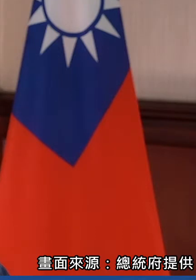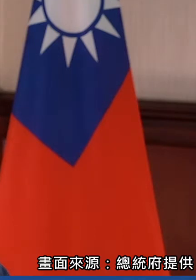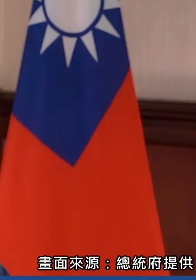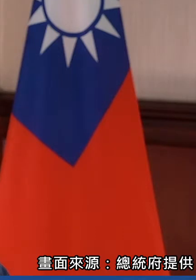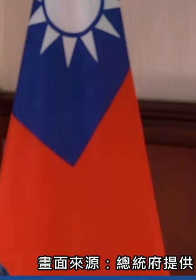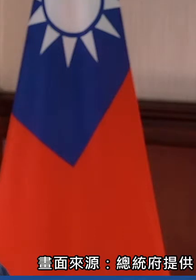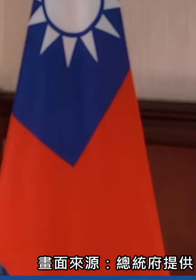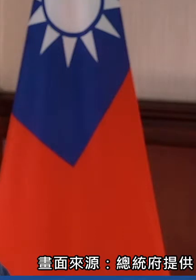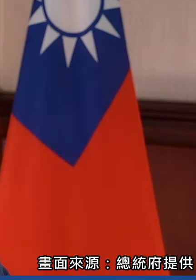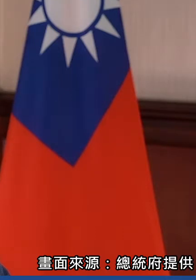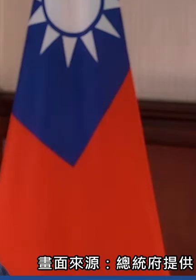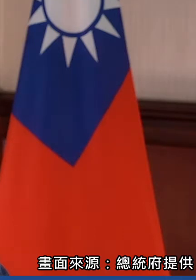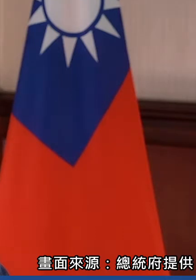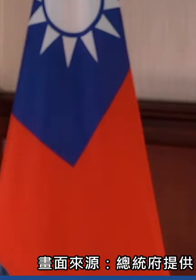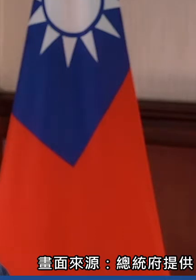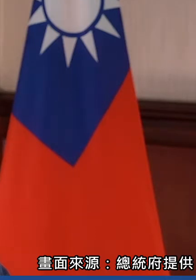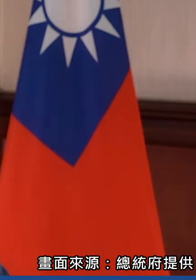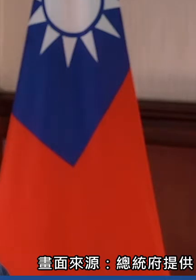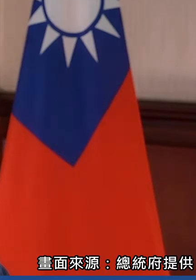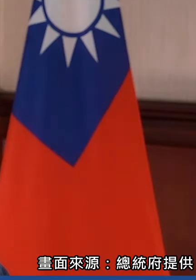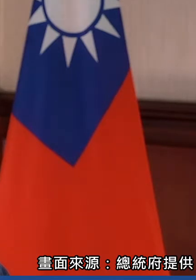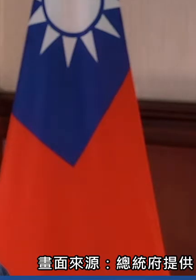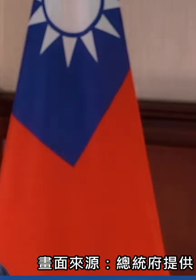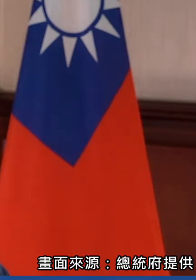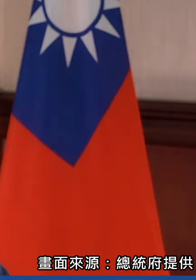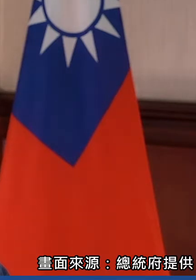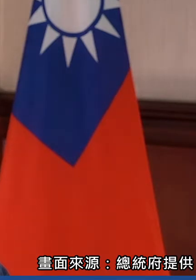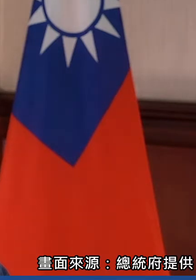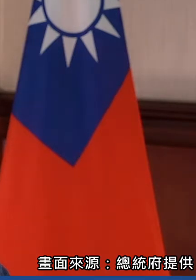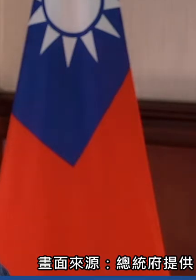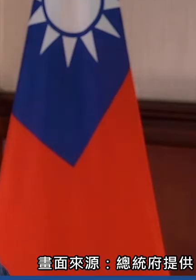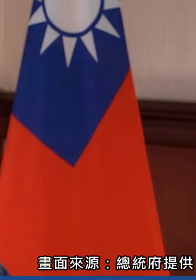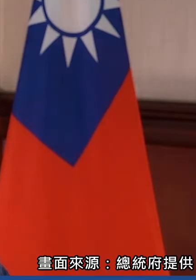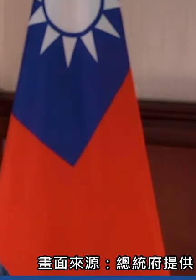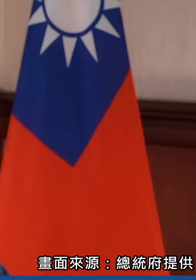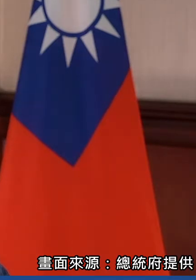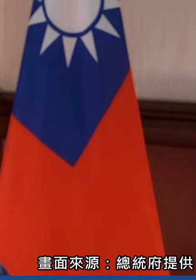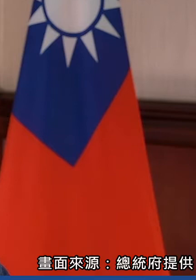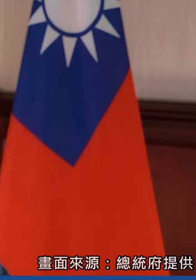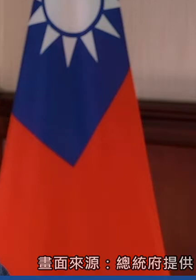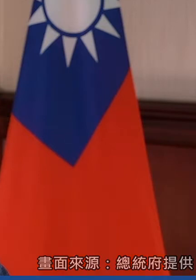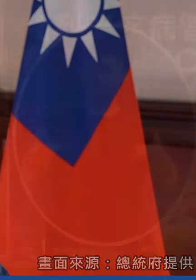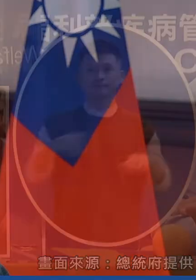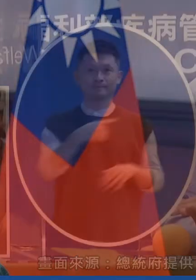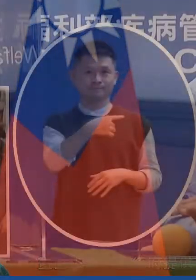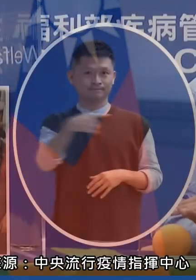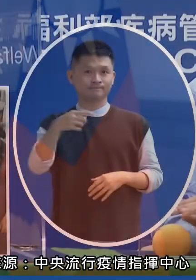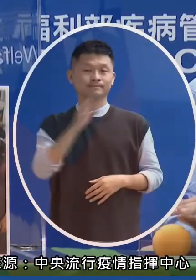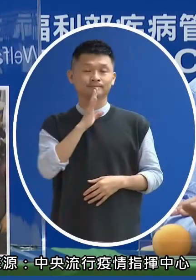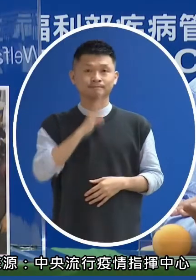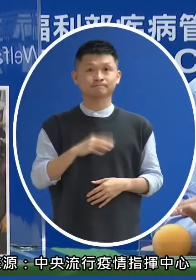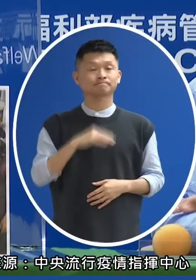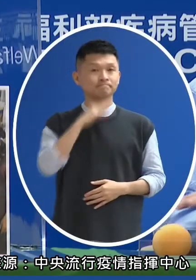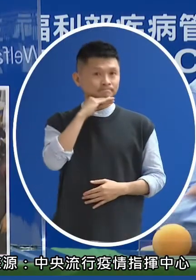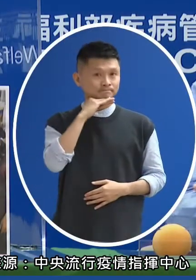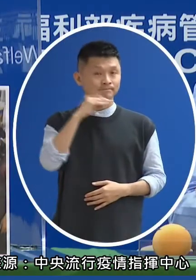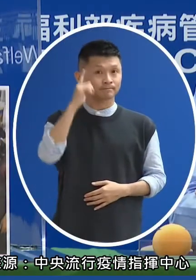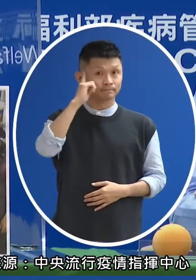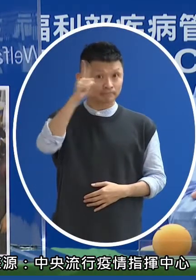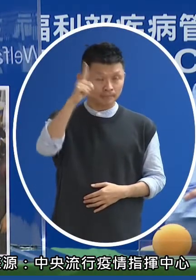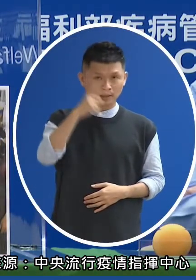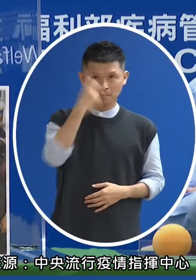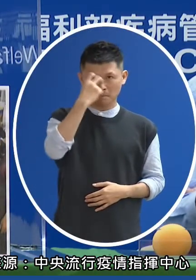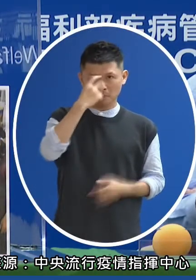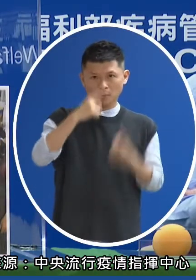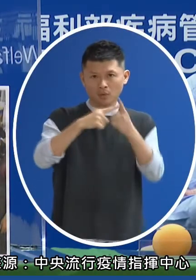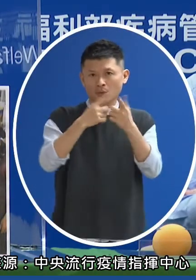将我国接种率从目前的10%增加到20%到25%之间。台北3市场爆发